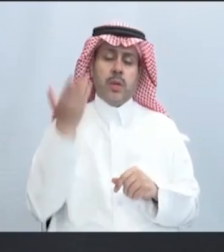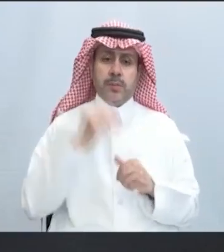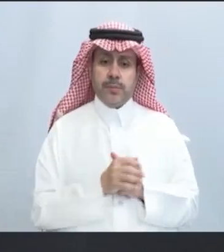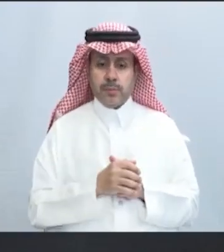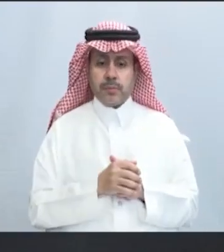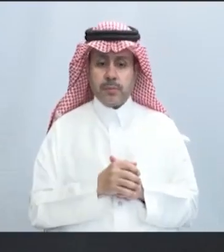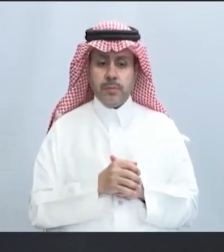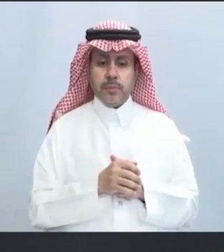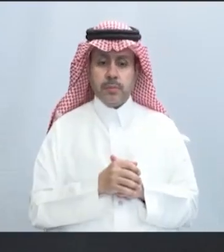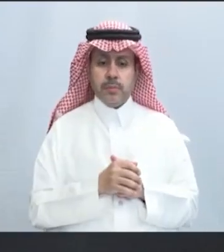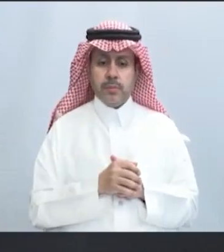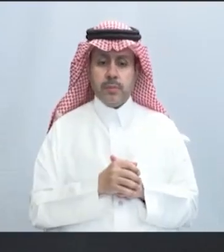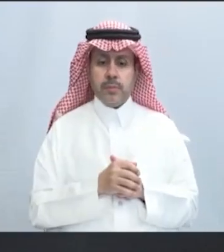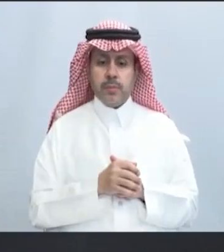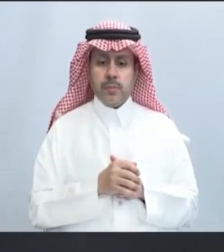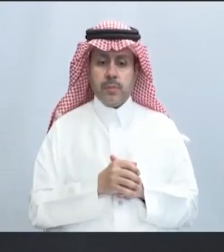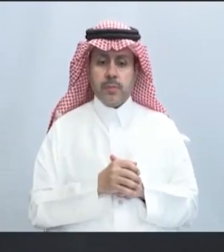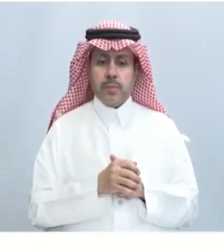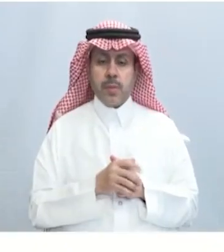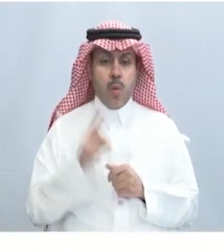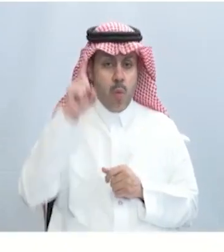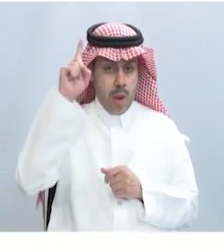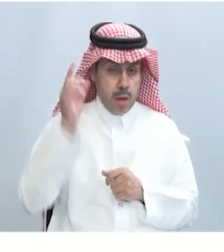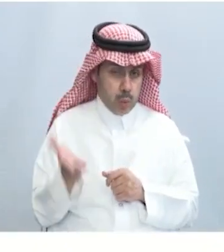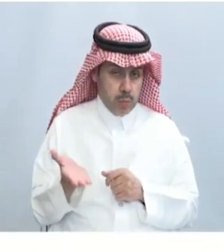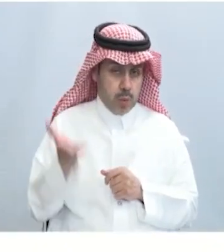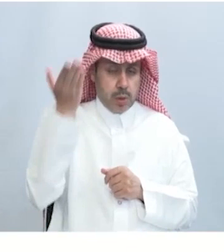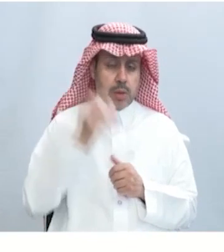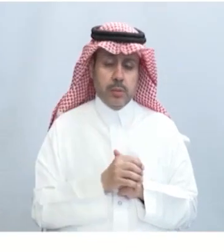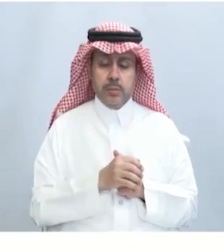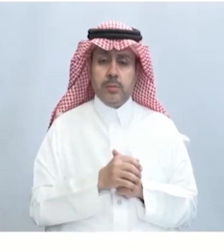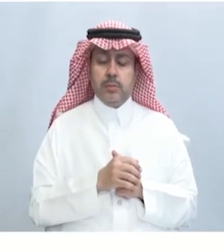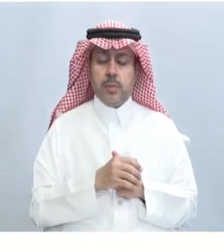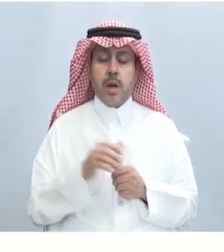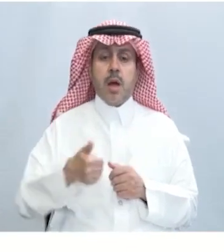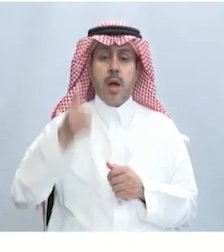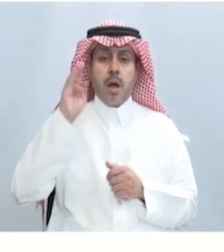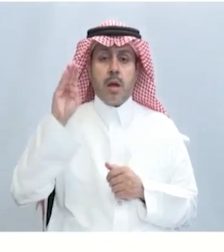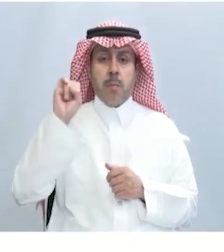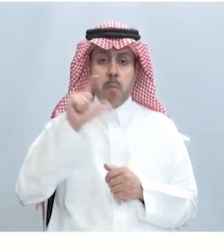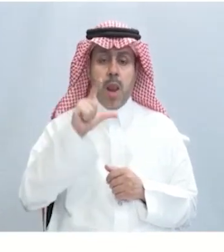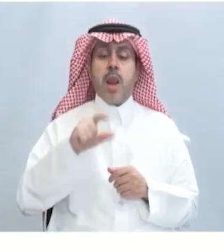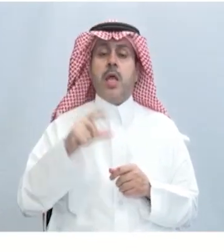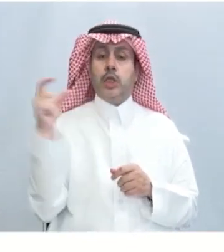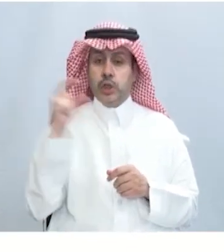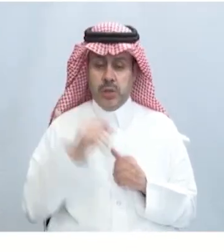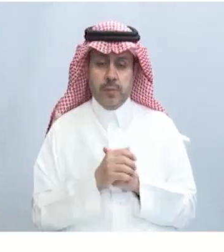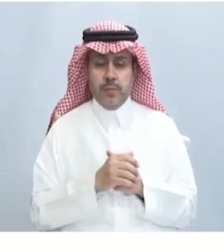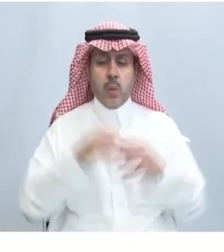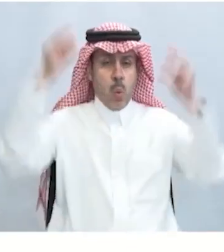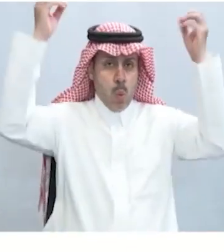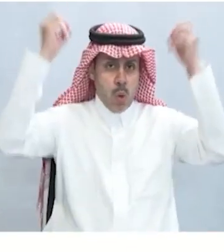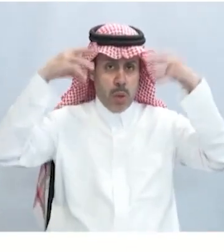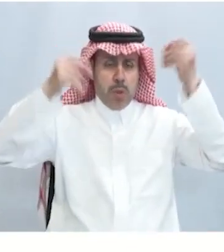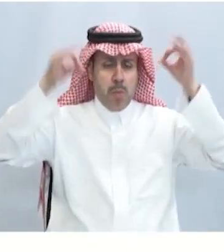لله جل وعلا والله عز وجل اكمل لنا الدين واتم علينا النعمه ورضي لنا